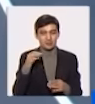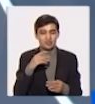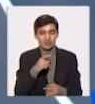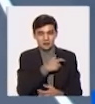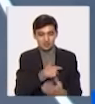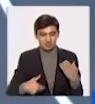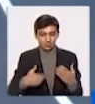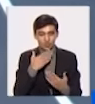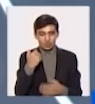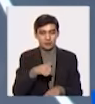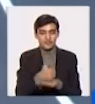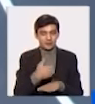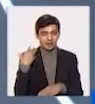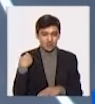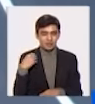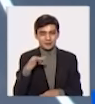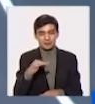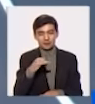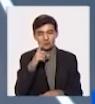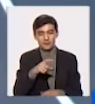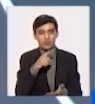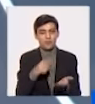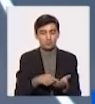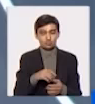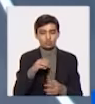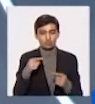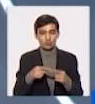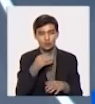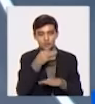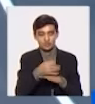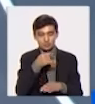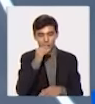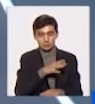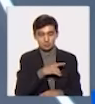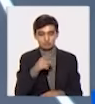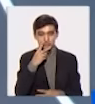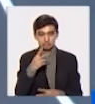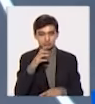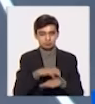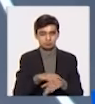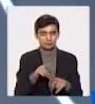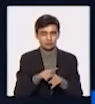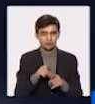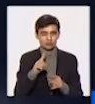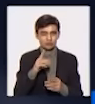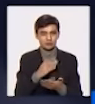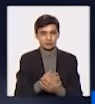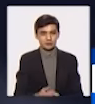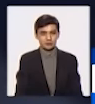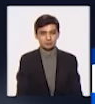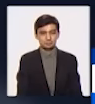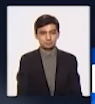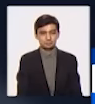белбеуін тақпаған ауыл басшысы азаматтың сұрағына дұрыс жауап бере алмай өзін жайсыз сезініп тұрғаны байқалады.